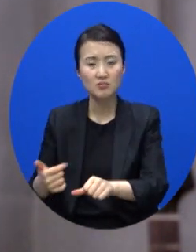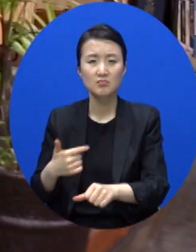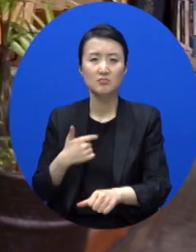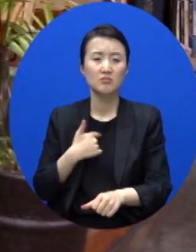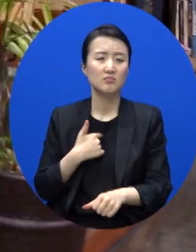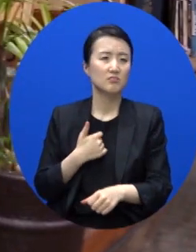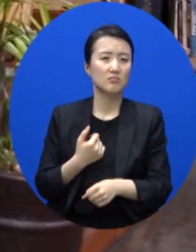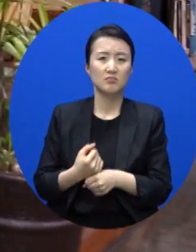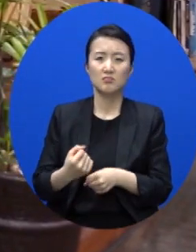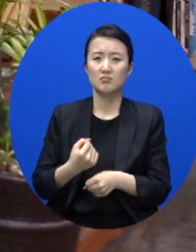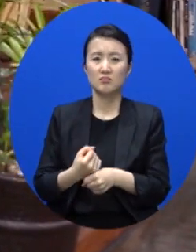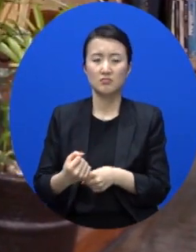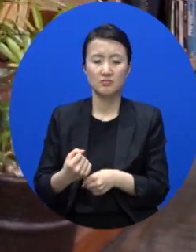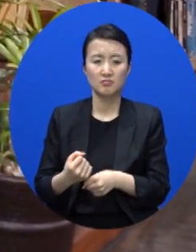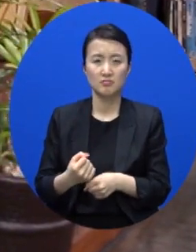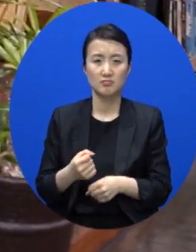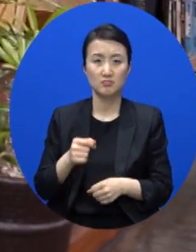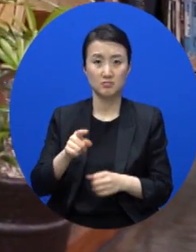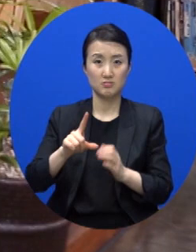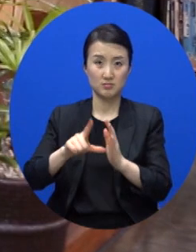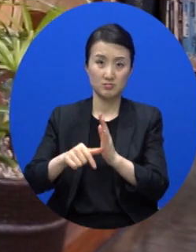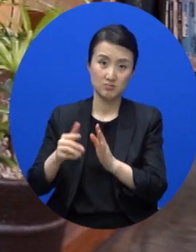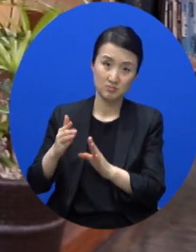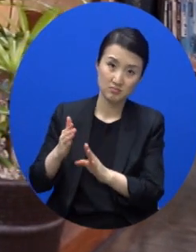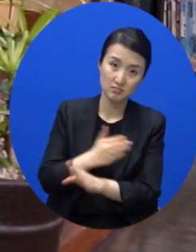그래서 저는 그때부터